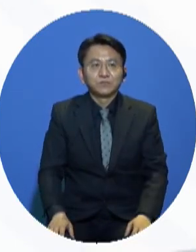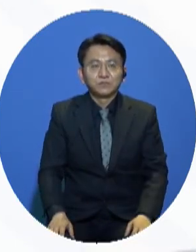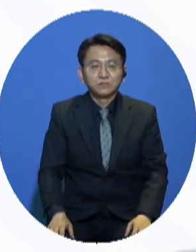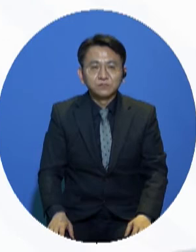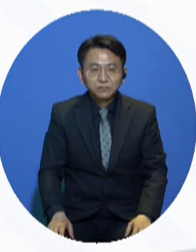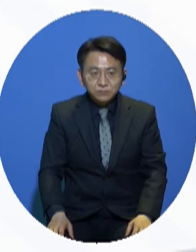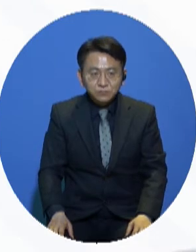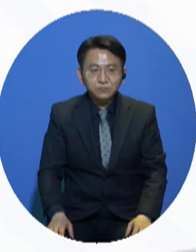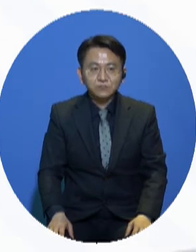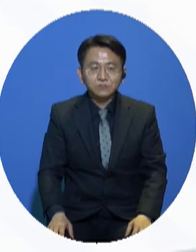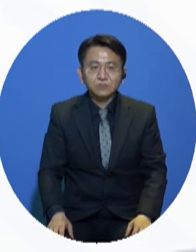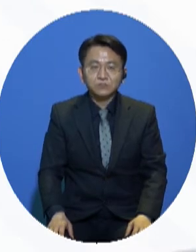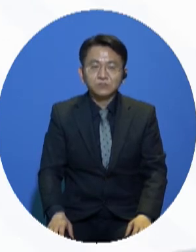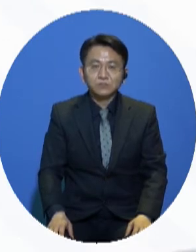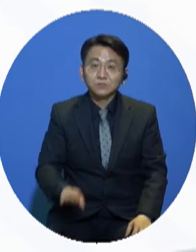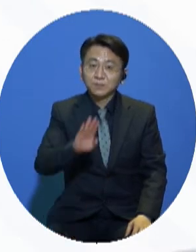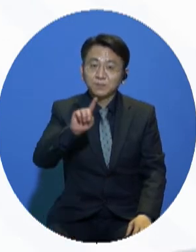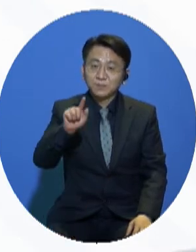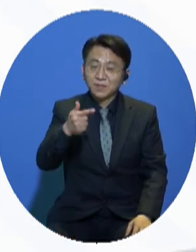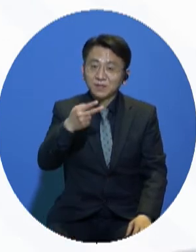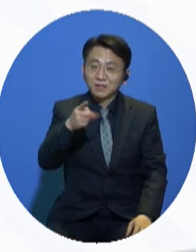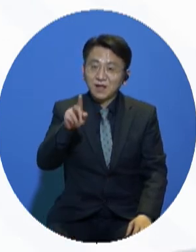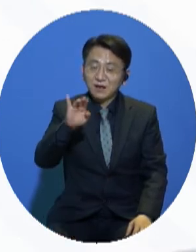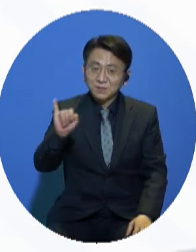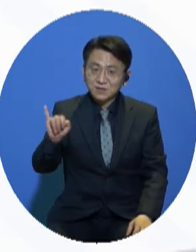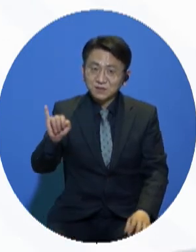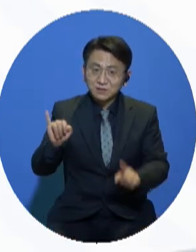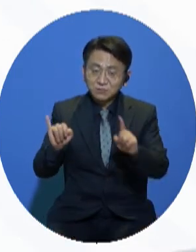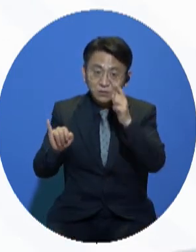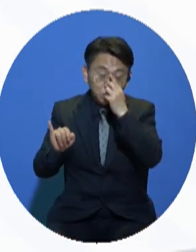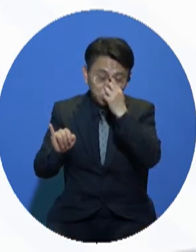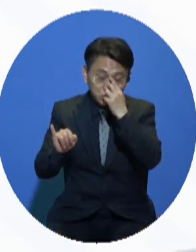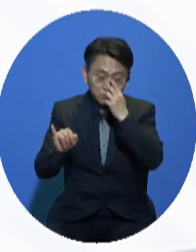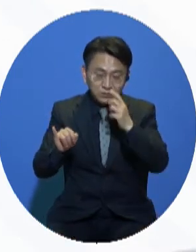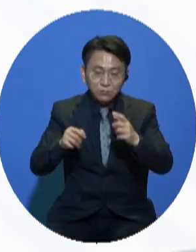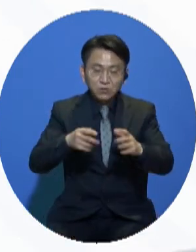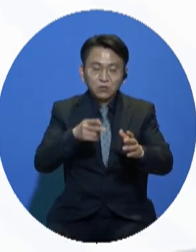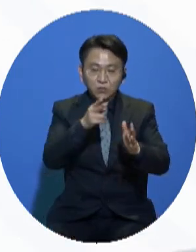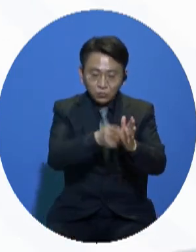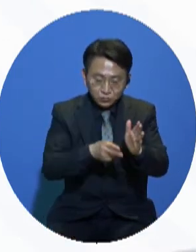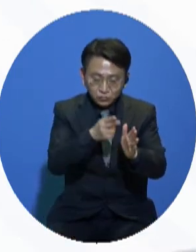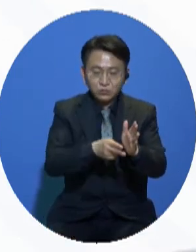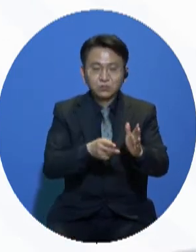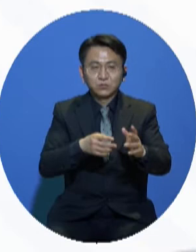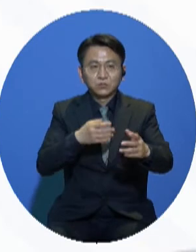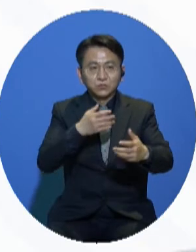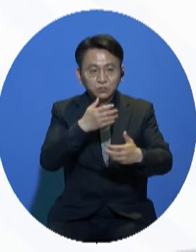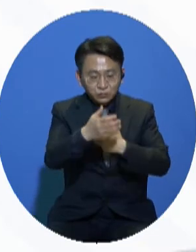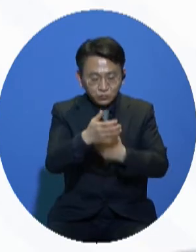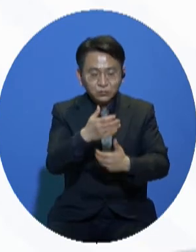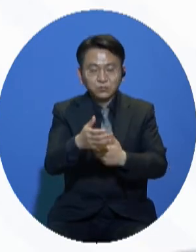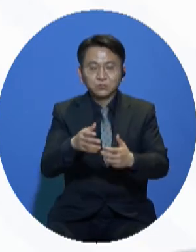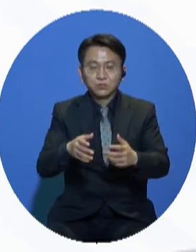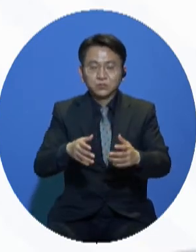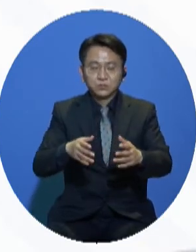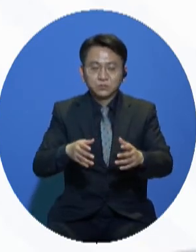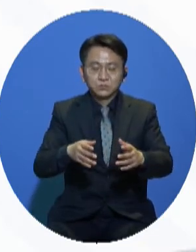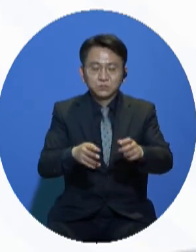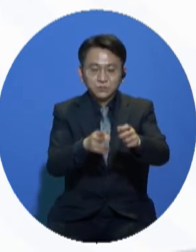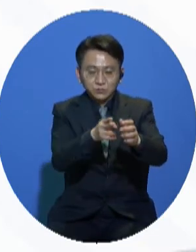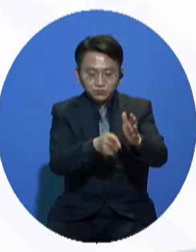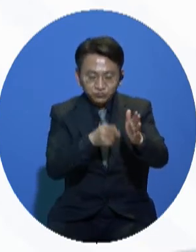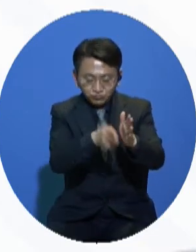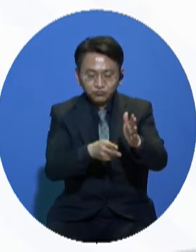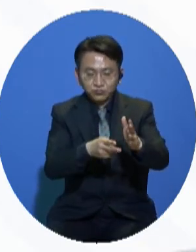반다비 유산 중에는 또 기반 시설과 교통 체계가 있습니다. 공공